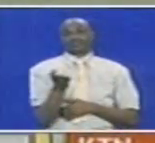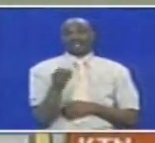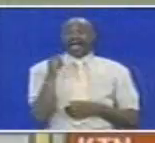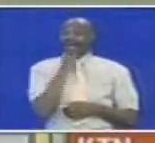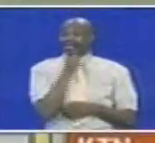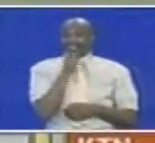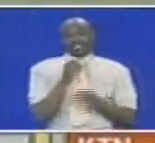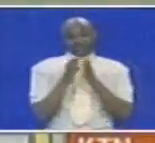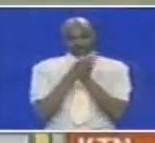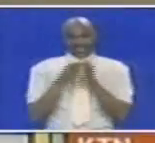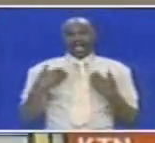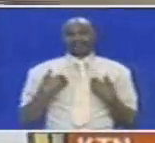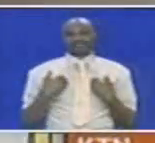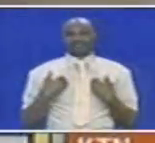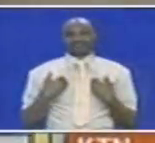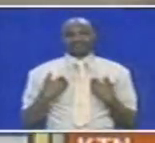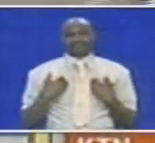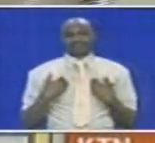kamili.